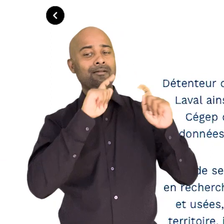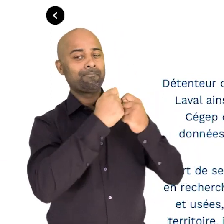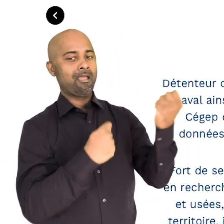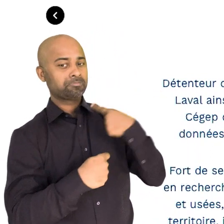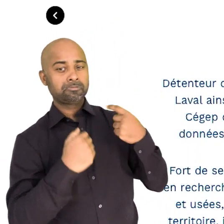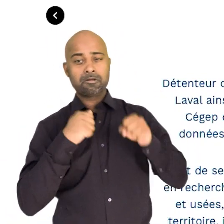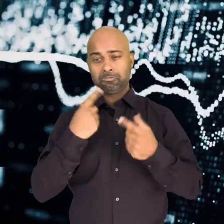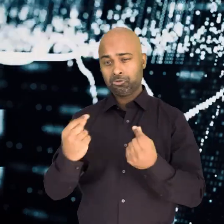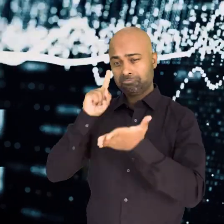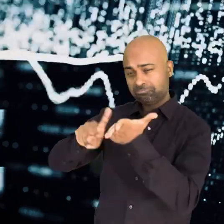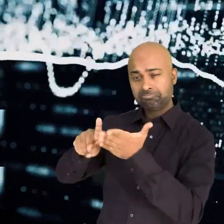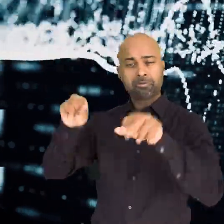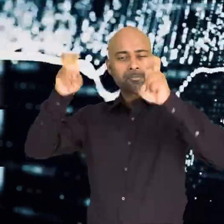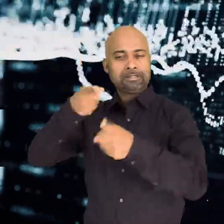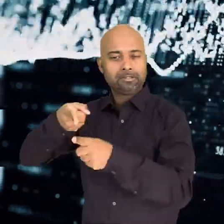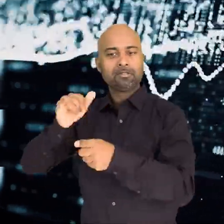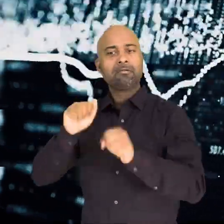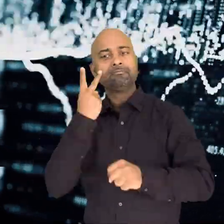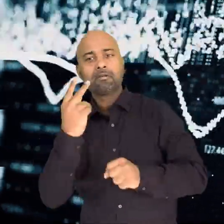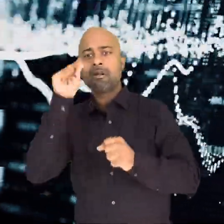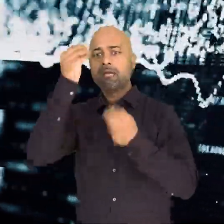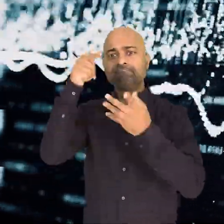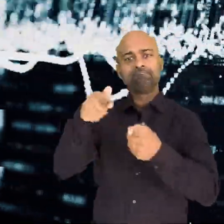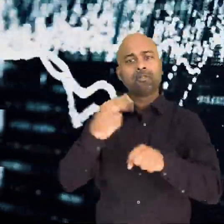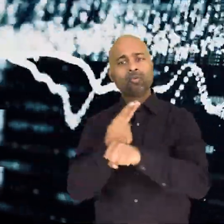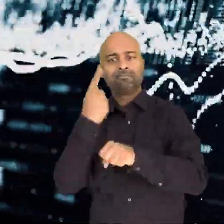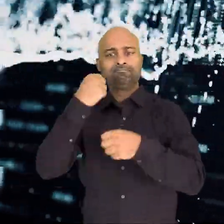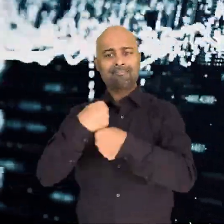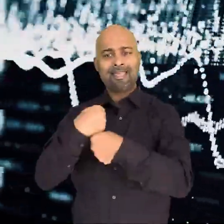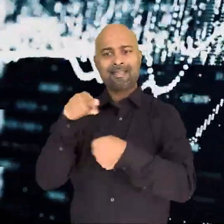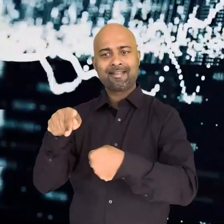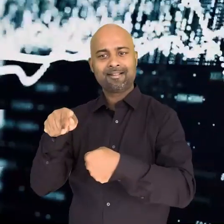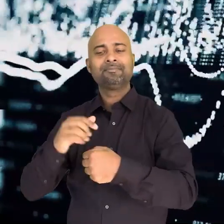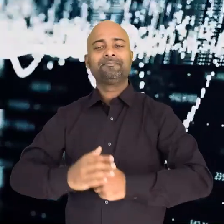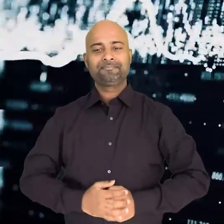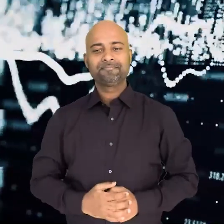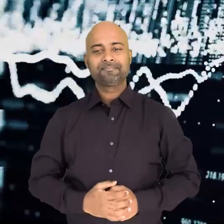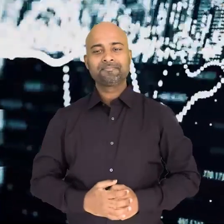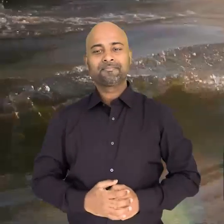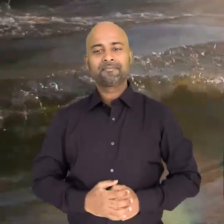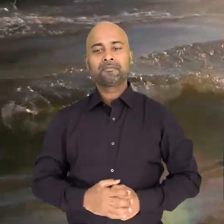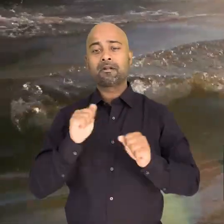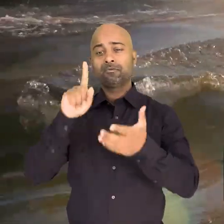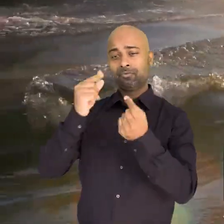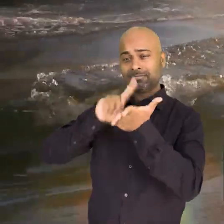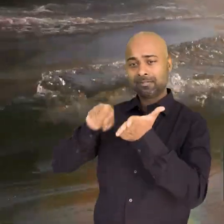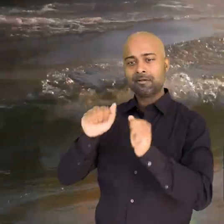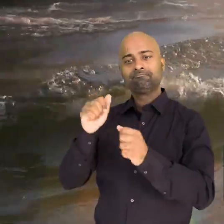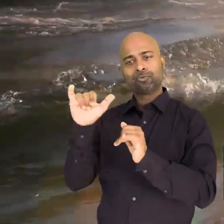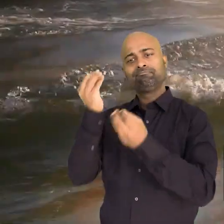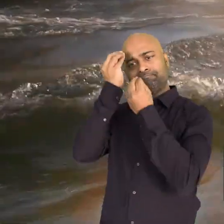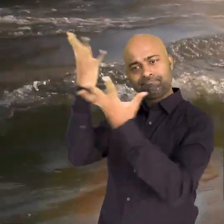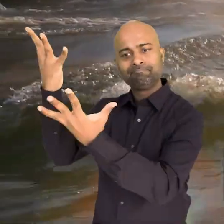d'actualité, ça se peut qu'on me demande hey, « peux-tu faire une recherche sur tel sujet, voir s'il n'y a pas des données qu'on pourrait exploiter pour prendre position? » Sinon, ça va être de